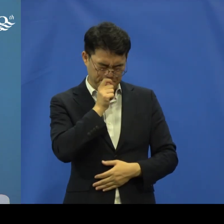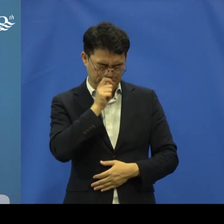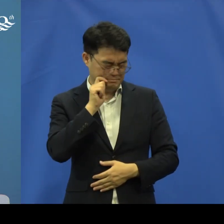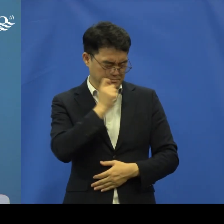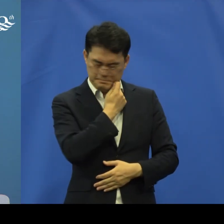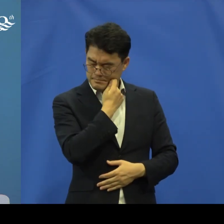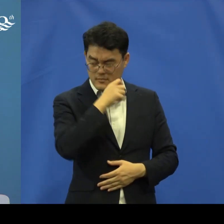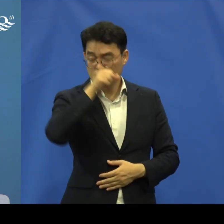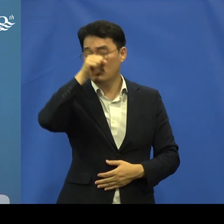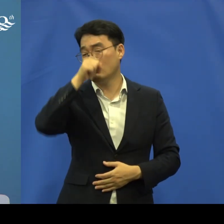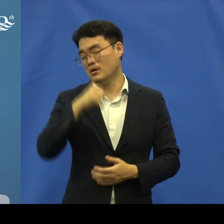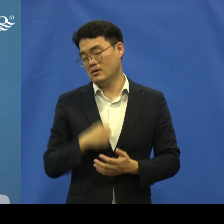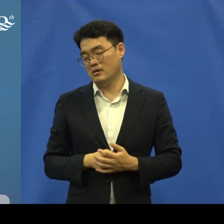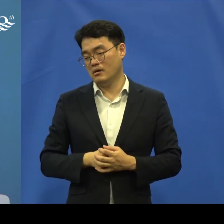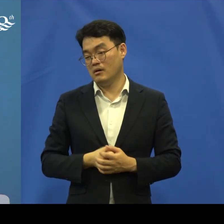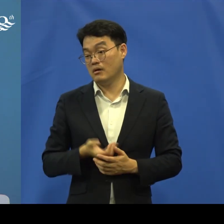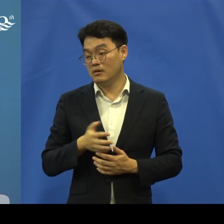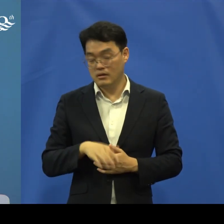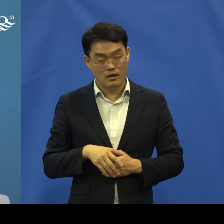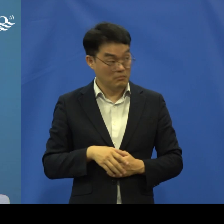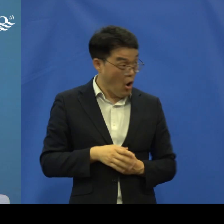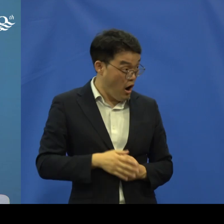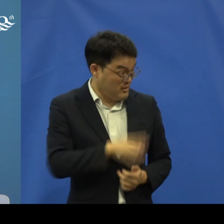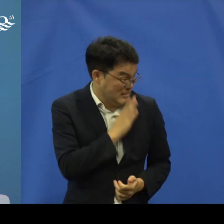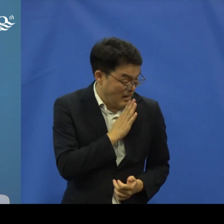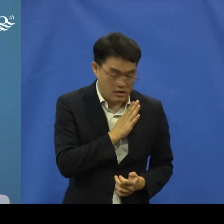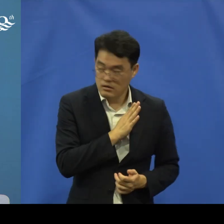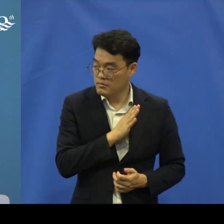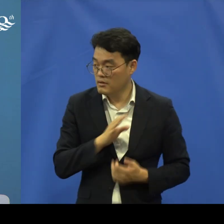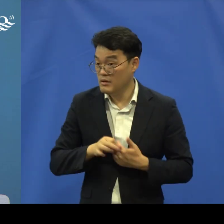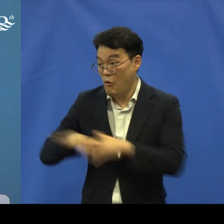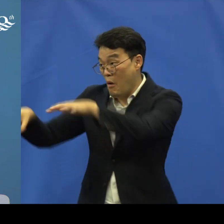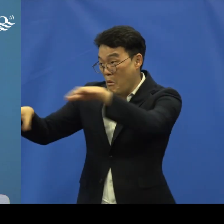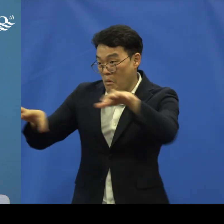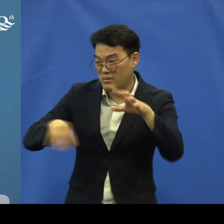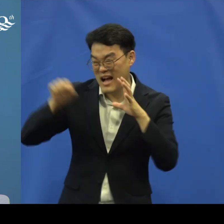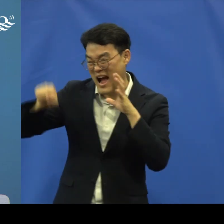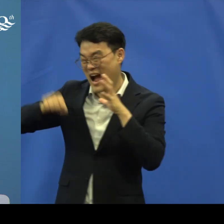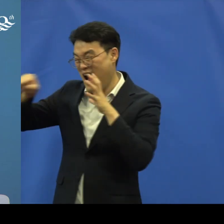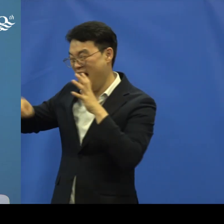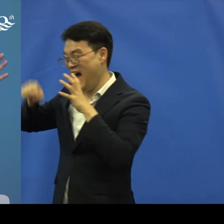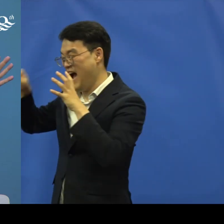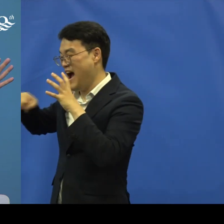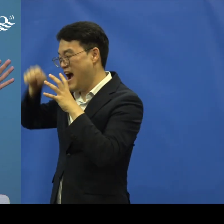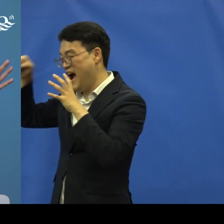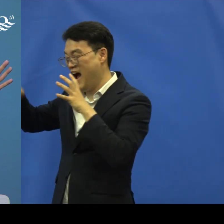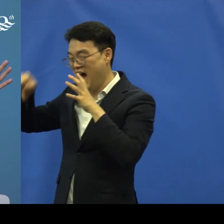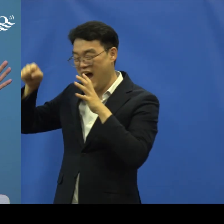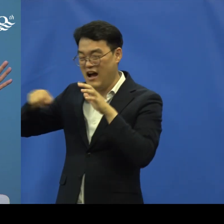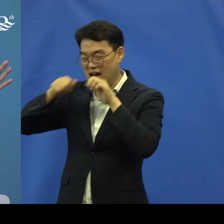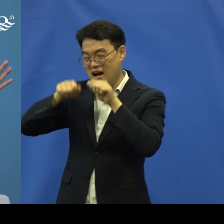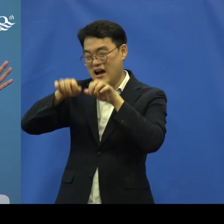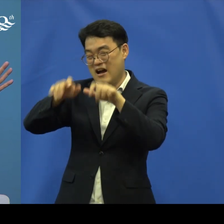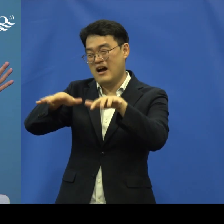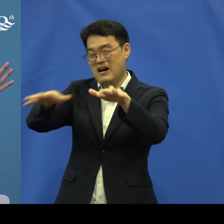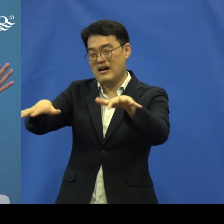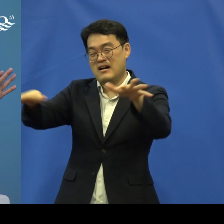다른 사람 친구에게 퍼뜨려요. 그죠? 그러면 그게 또 누구에게 또 퍼뜨리죠. 퍼뜨리고